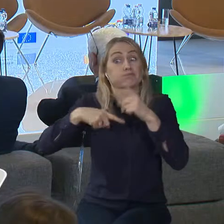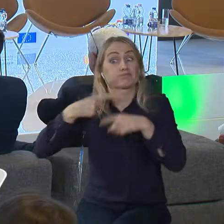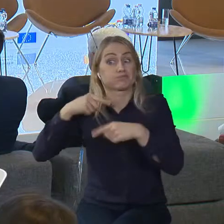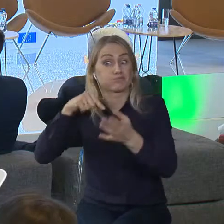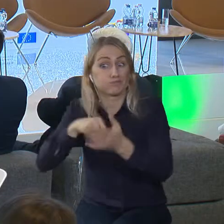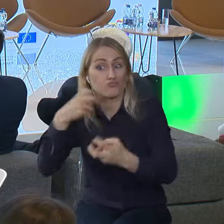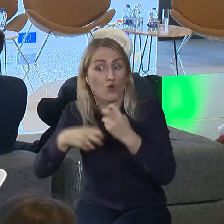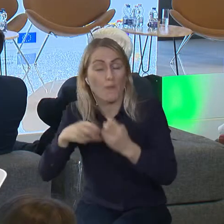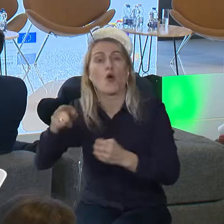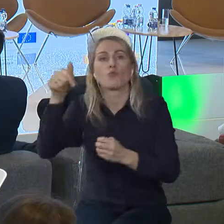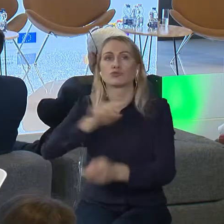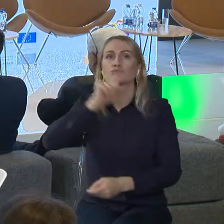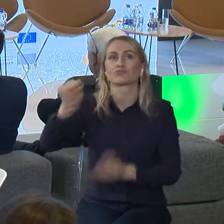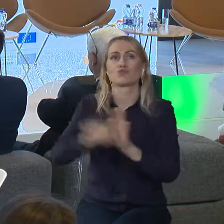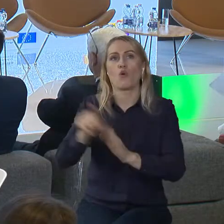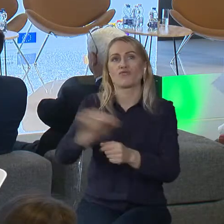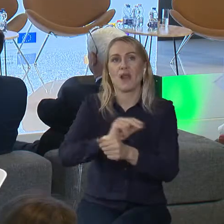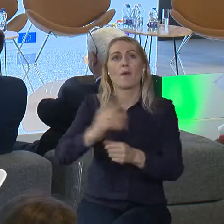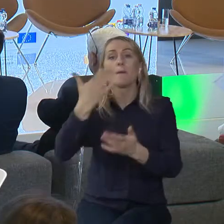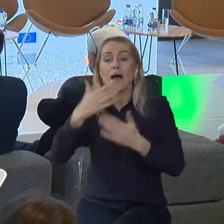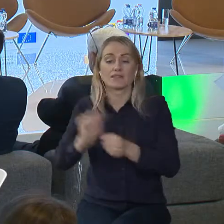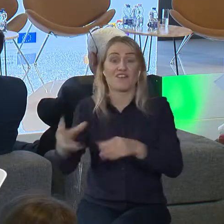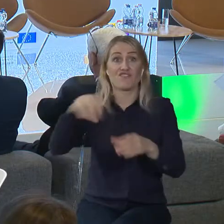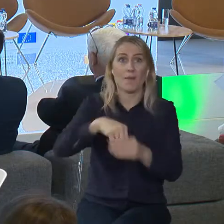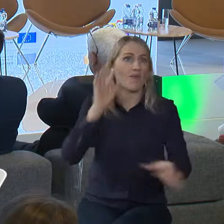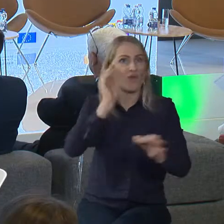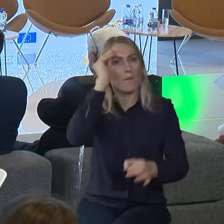i dostaje informację odnośnie najbliższego ośrodka,